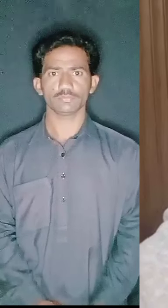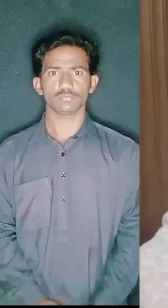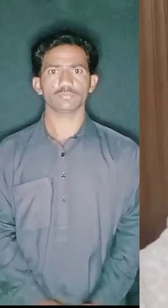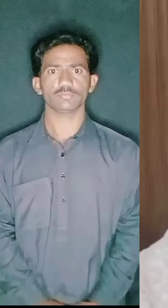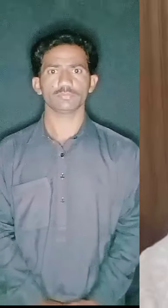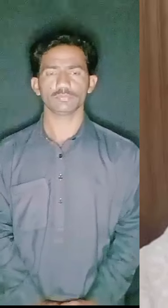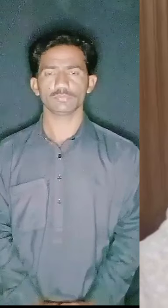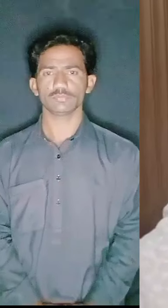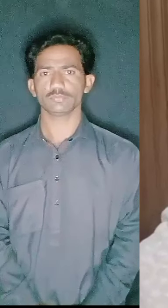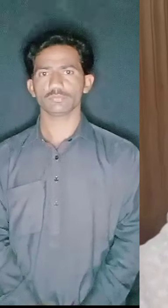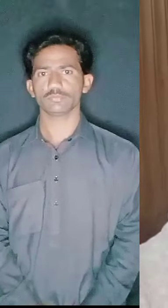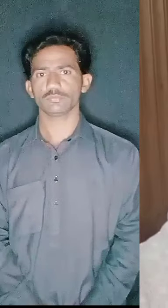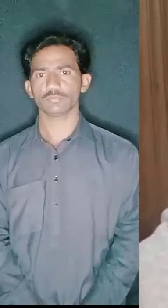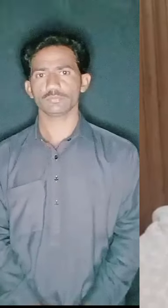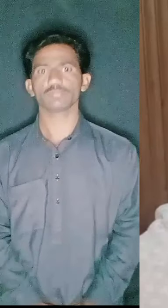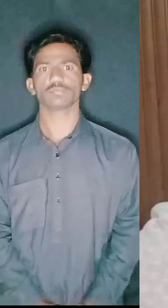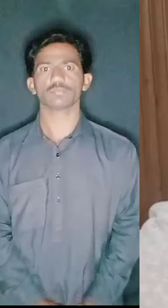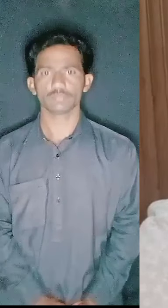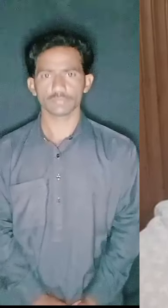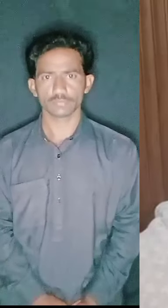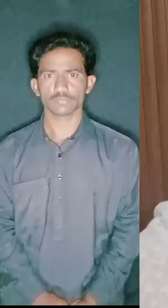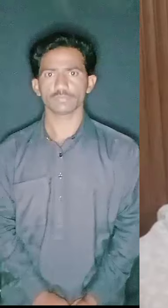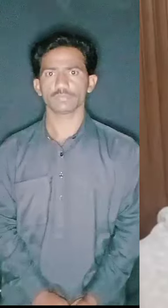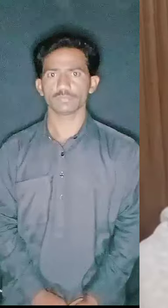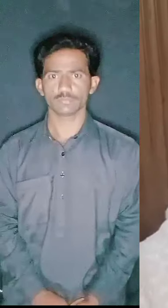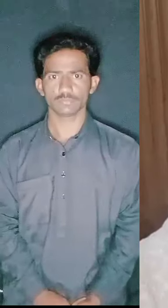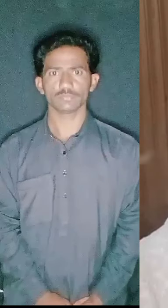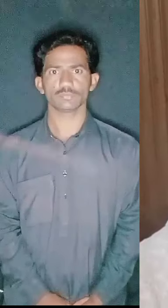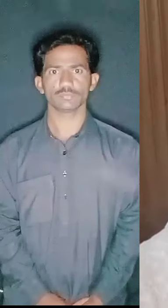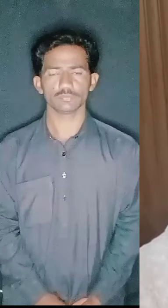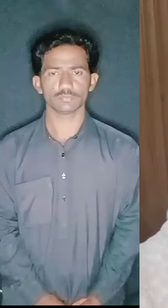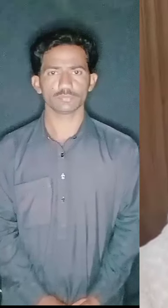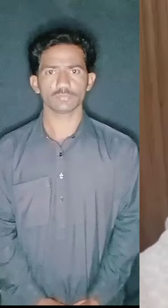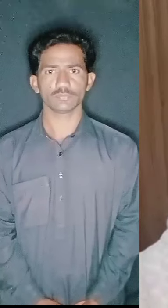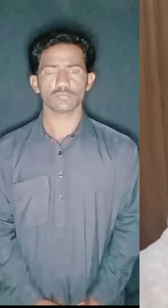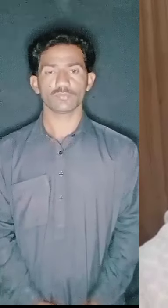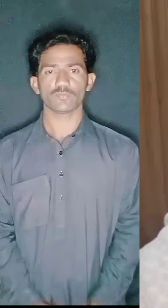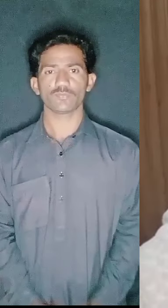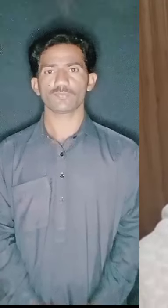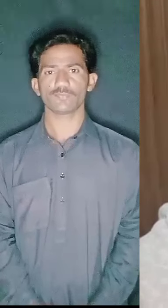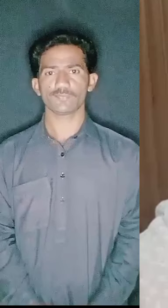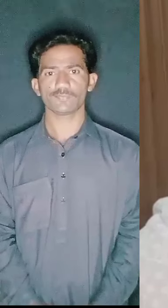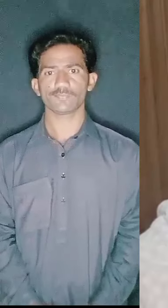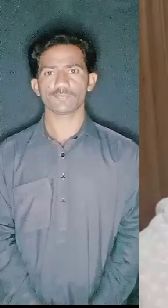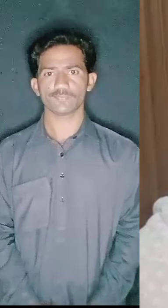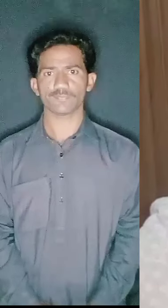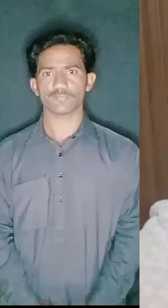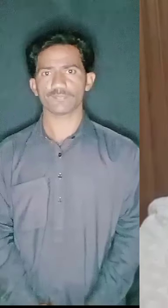जी। तो आपको ख्याल नहीं आया कि मैं तो शख्स से प्यार करती थी, मोहब्बत करती थी, मैं इसको क्यों ख़त्म करवाऊँ?